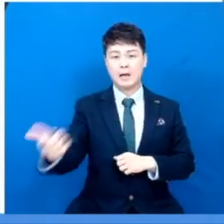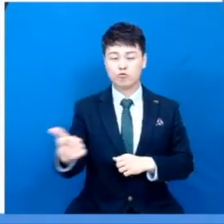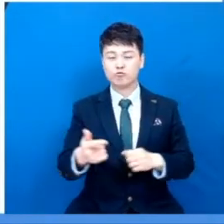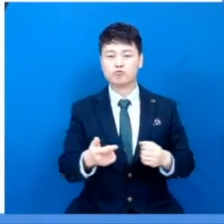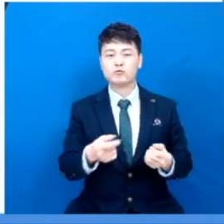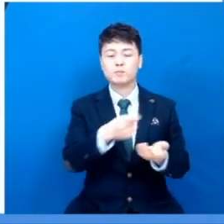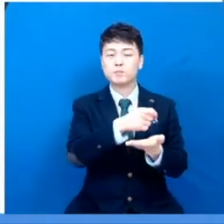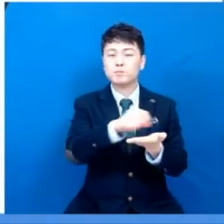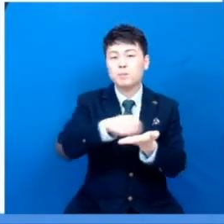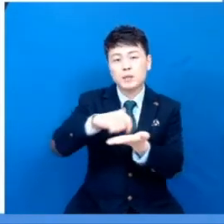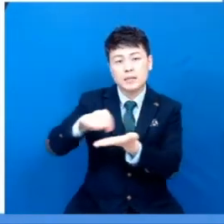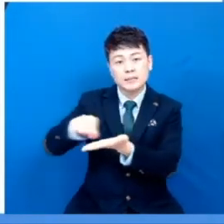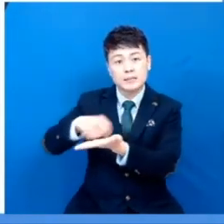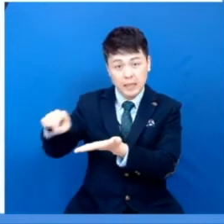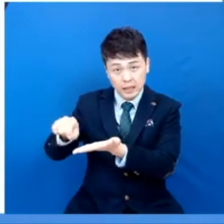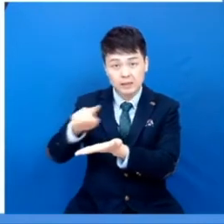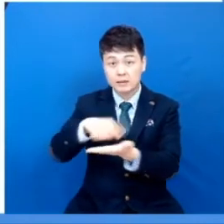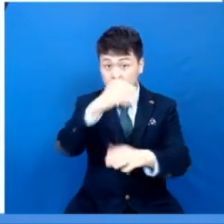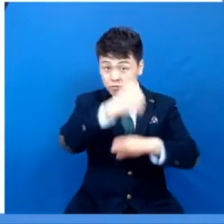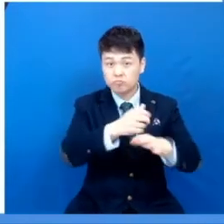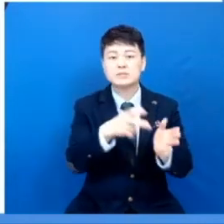도출한 자료입니다